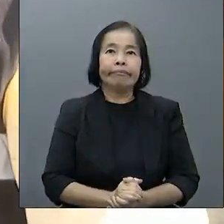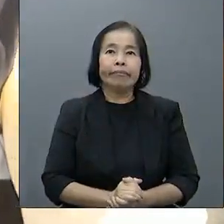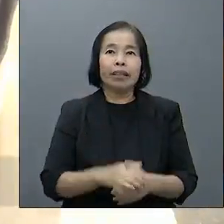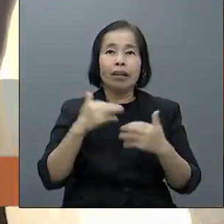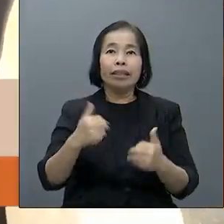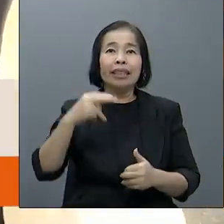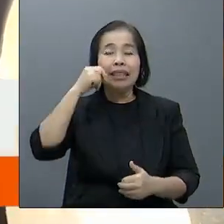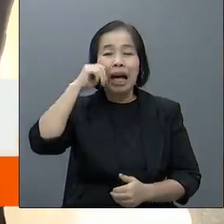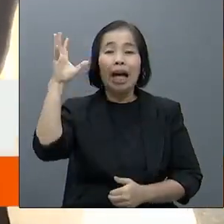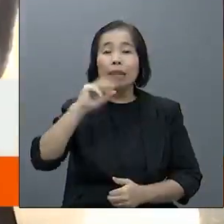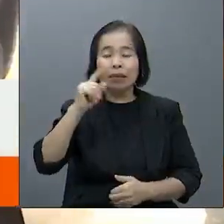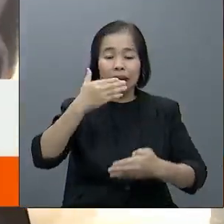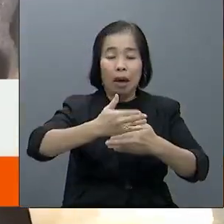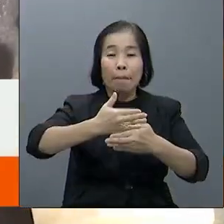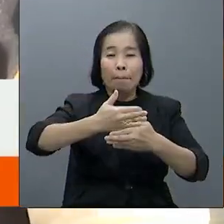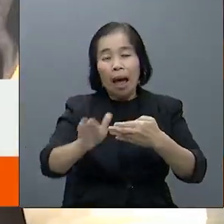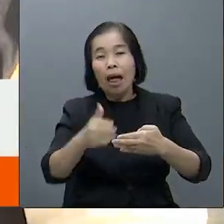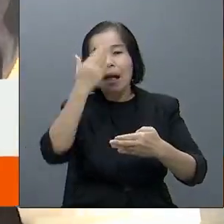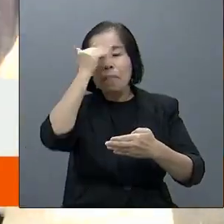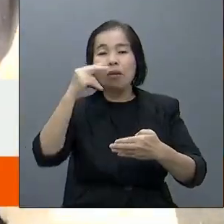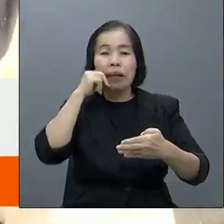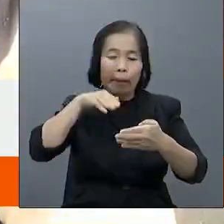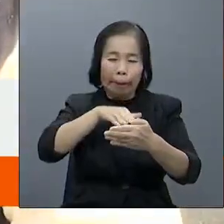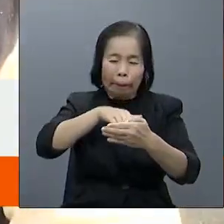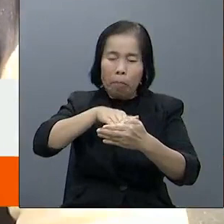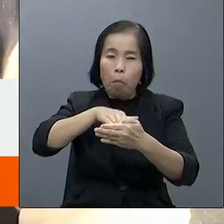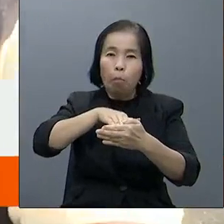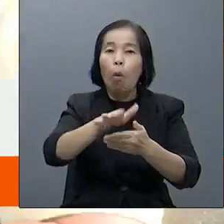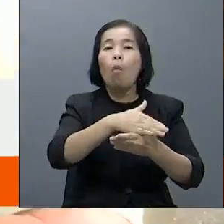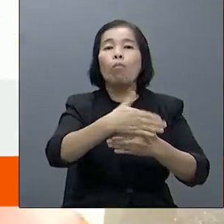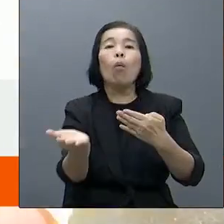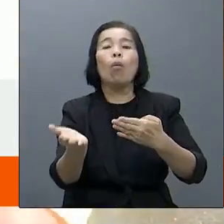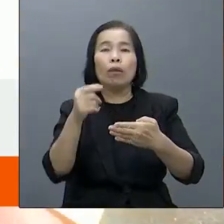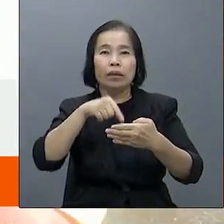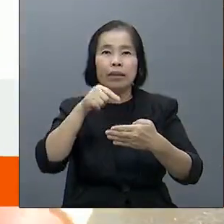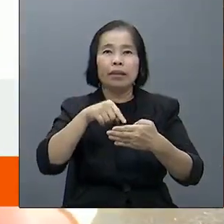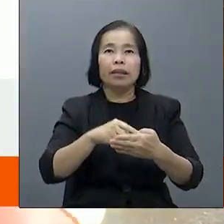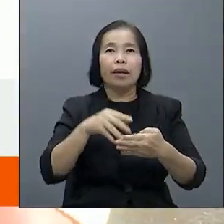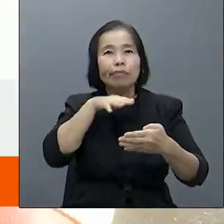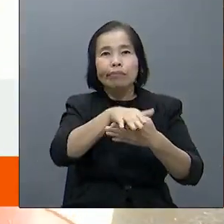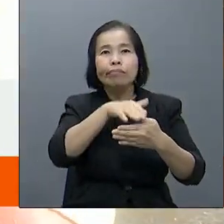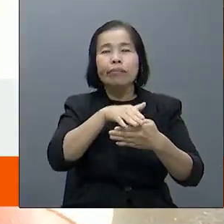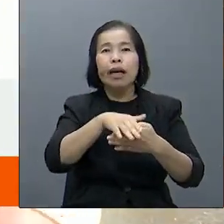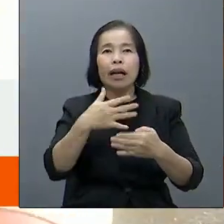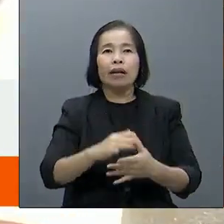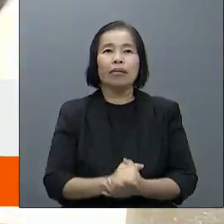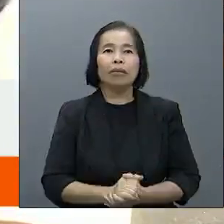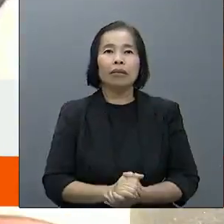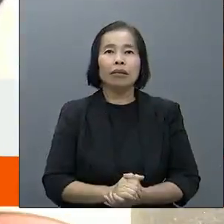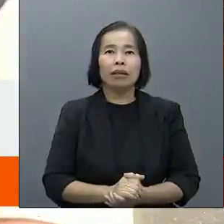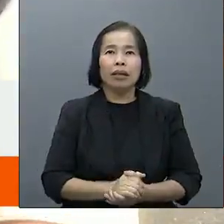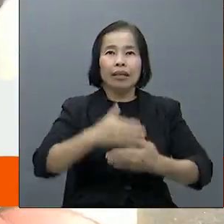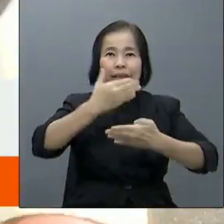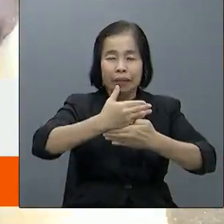ต้นมันแตกเพราะว่าน้ำมันทะลักผ่านตัวเลียงหินผ่านเข้ามาในดาดนะครับในดาดซึ่งเป็นคอ